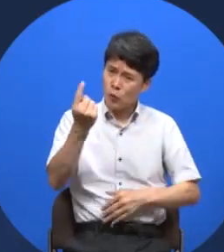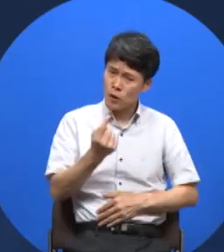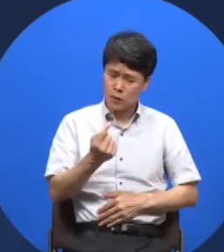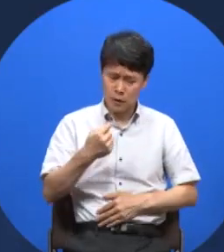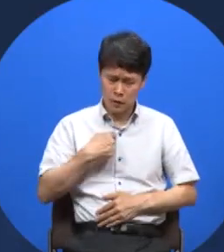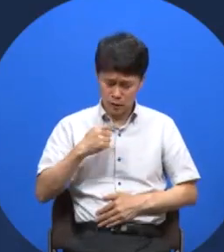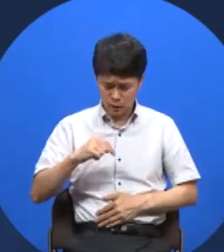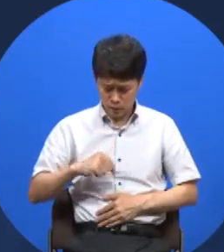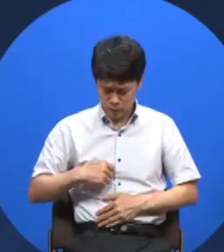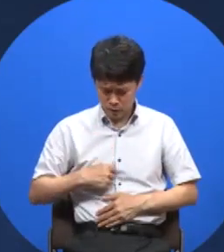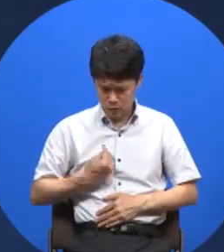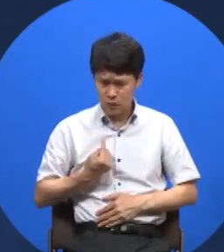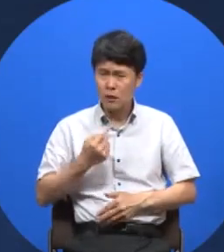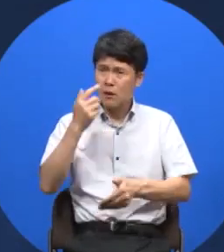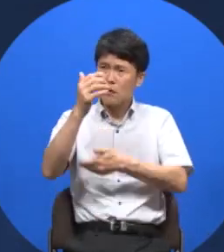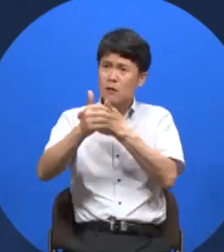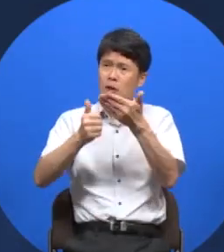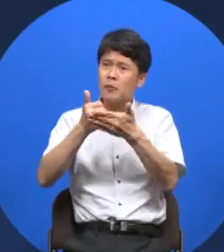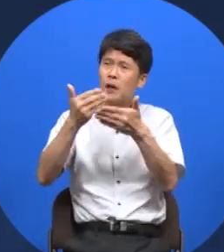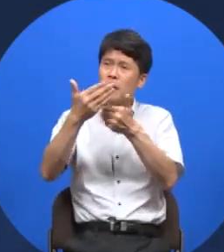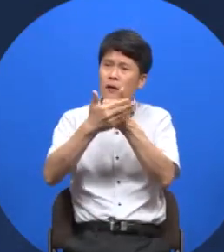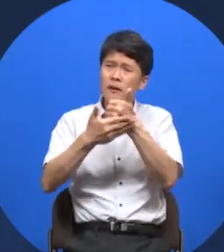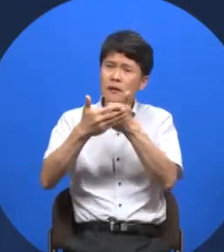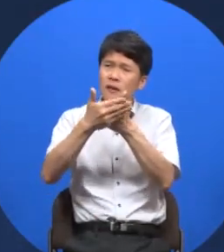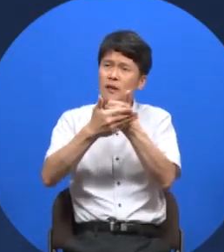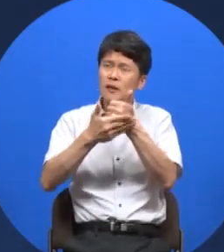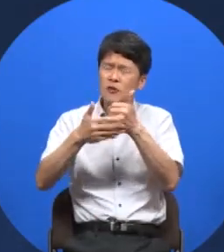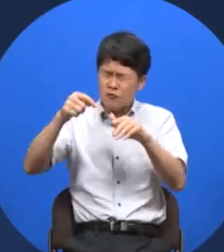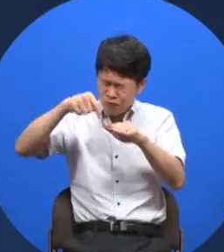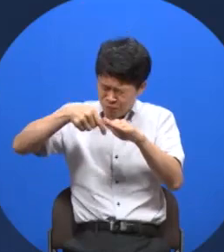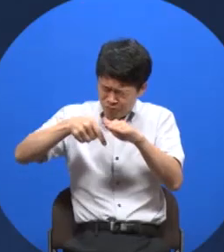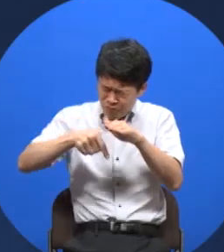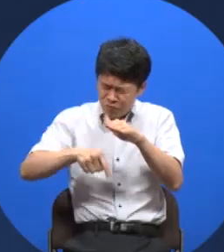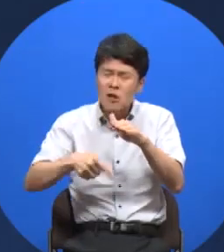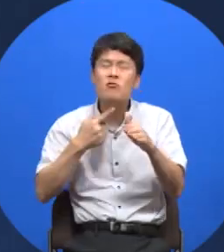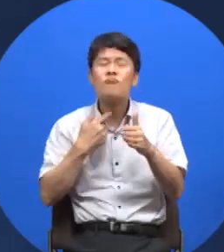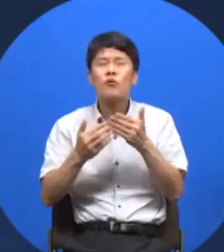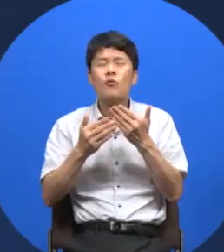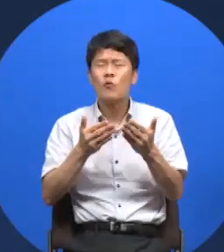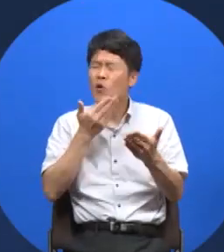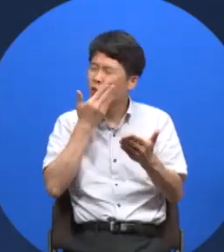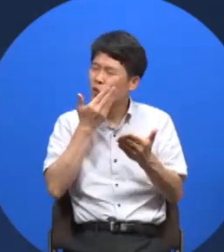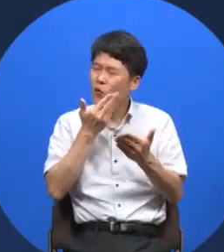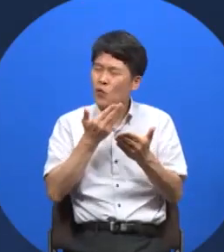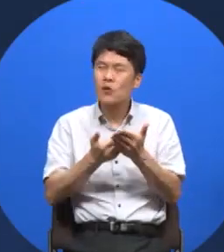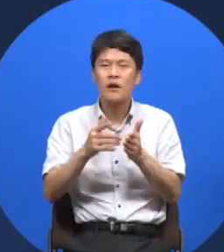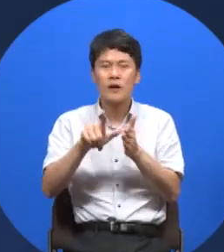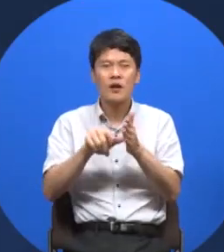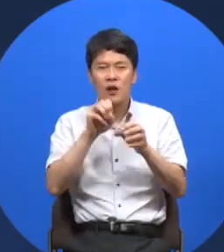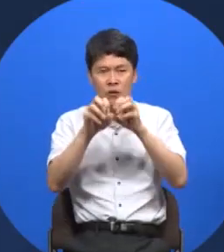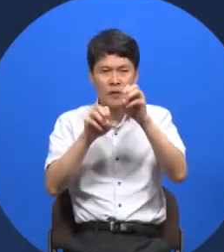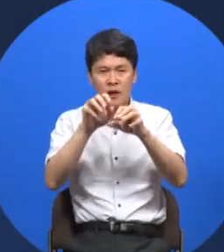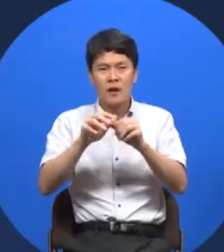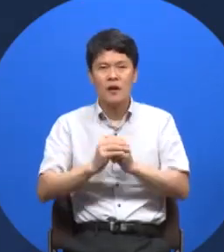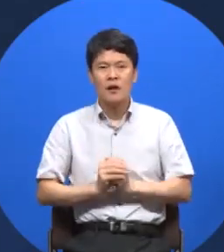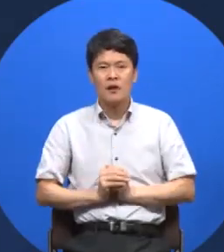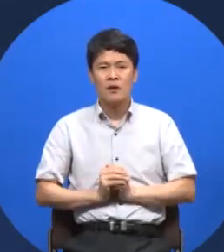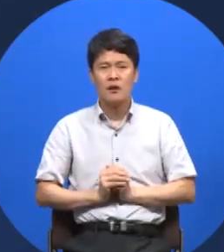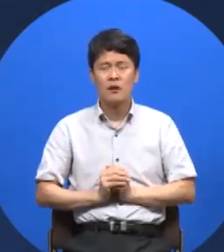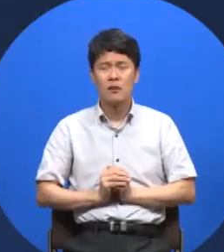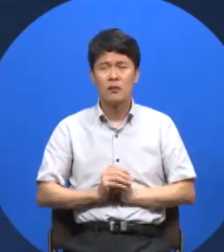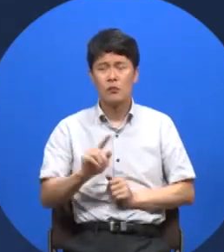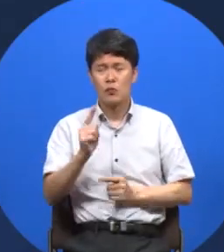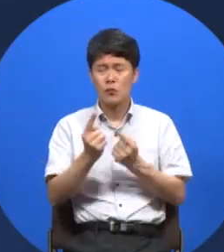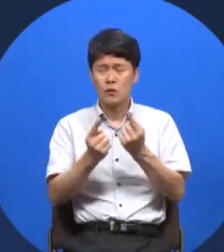나 자신이 하나님의 은혜를 깊이 경험하는 소중한 시간이었다라고 고백을 합니다.